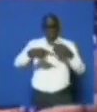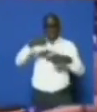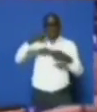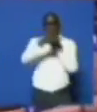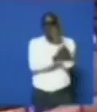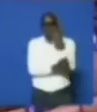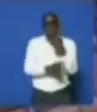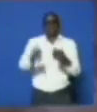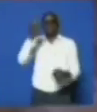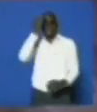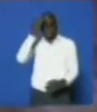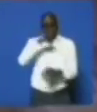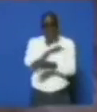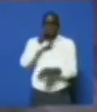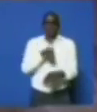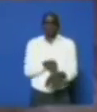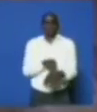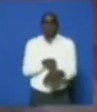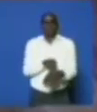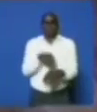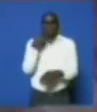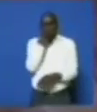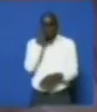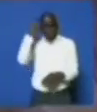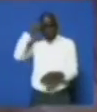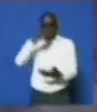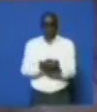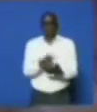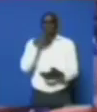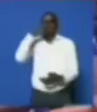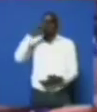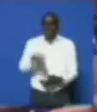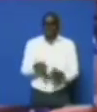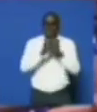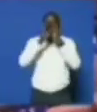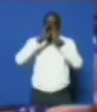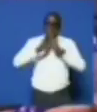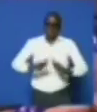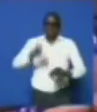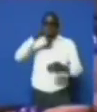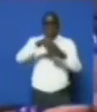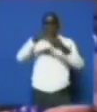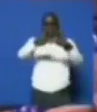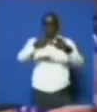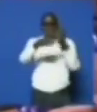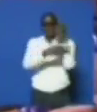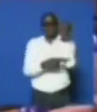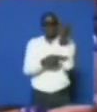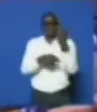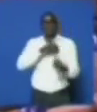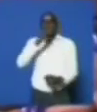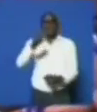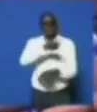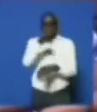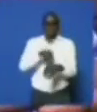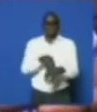le mali donc pour cela il faut une paire dans la région pas seulement au mali une